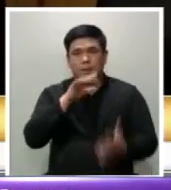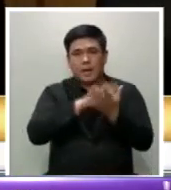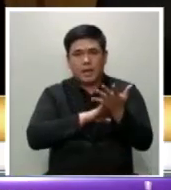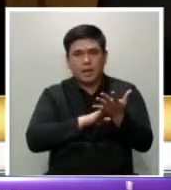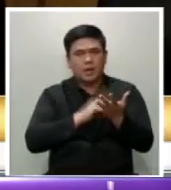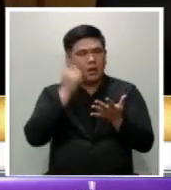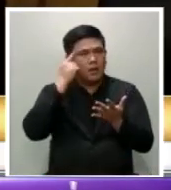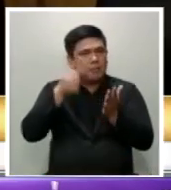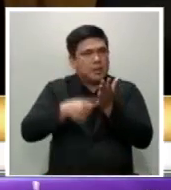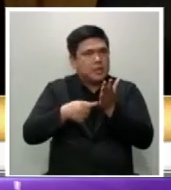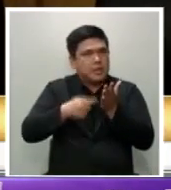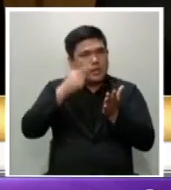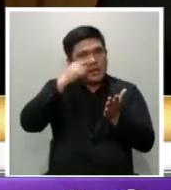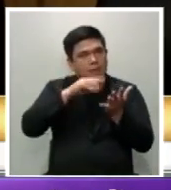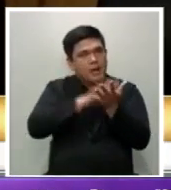ฉียบแหลมในเวลานั้น